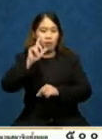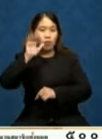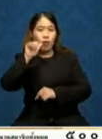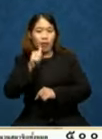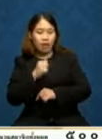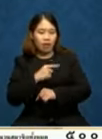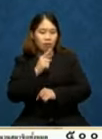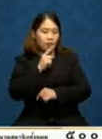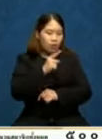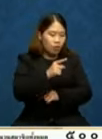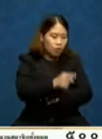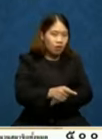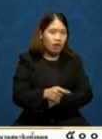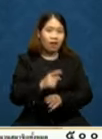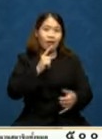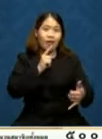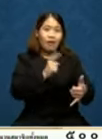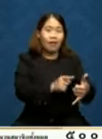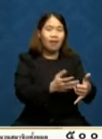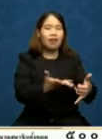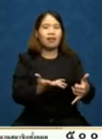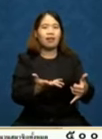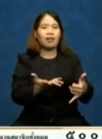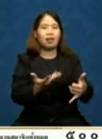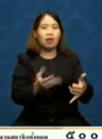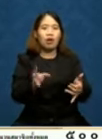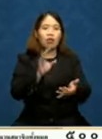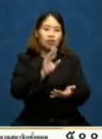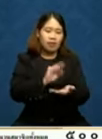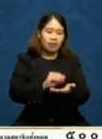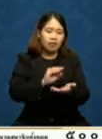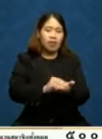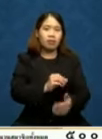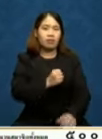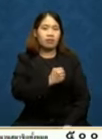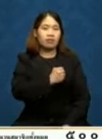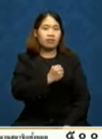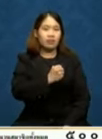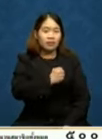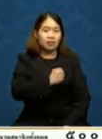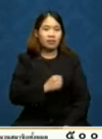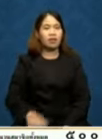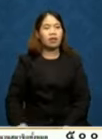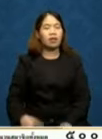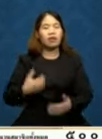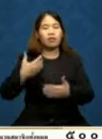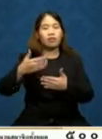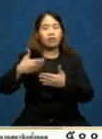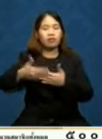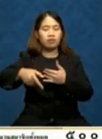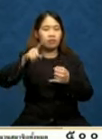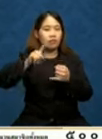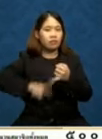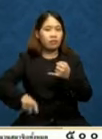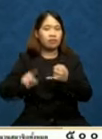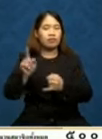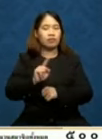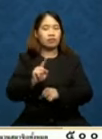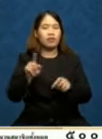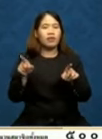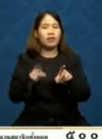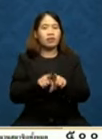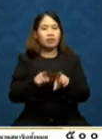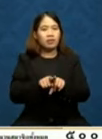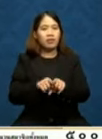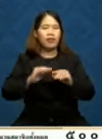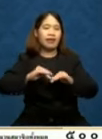องรับสารพิษทั้งหมดนั้นไว้และที่ผมพูดไปในข้างต้นว่าท้ายที่สุดเนี่ยก็จะเป็นการสร้างบา